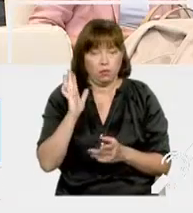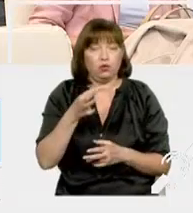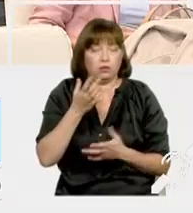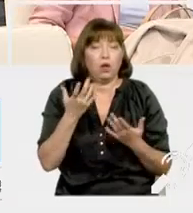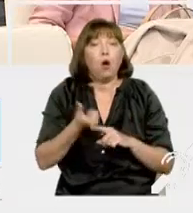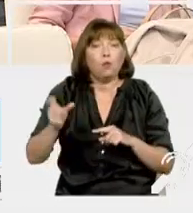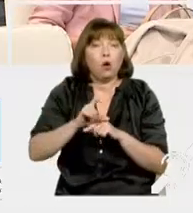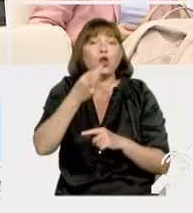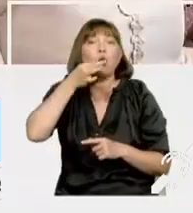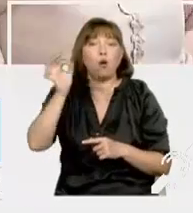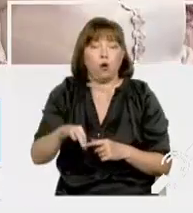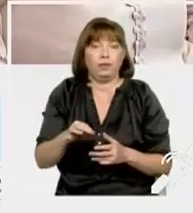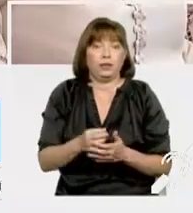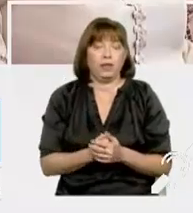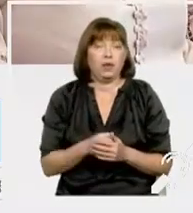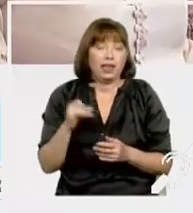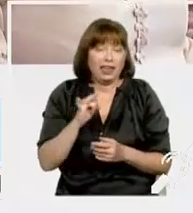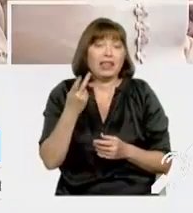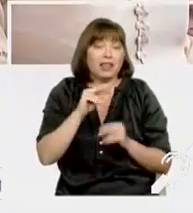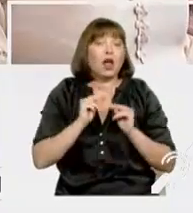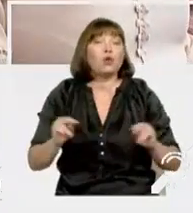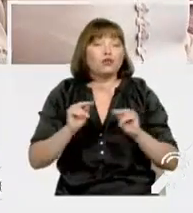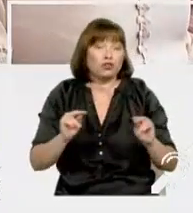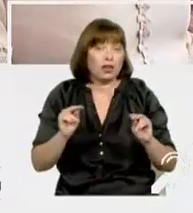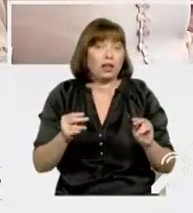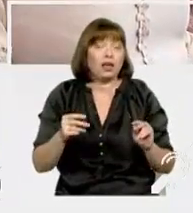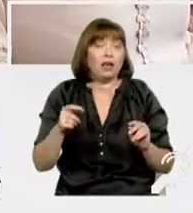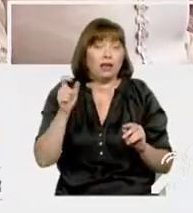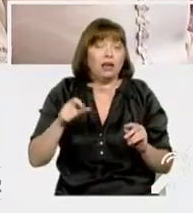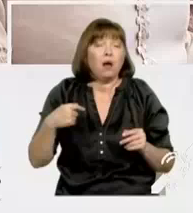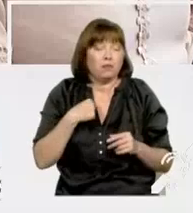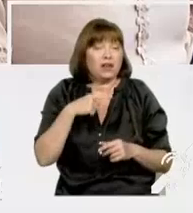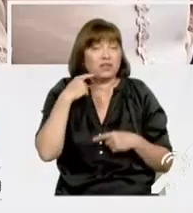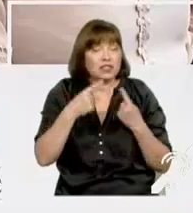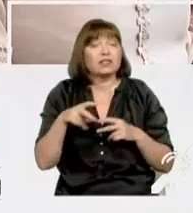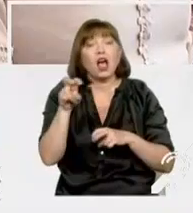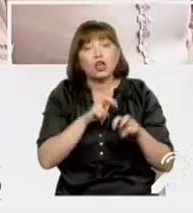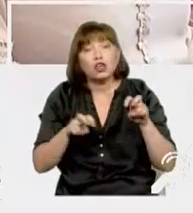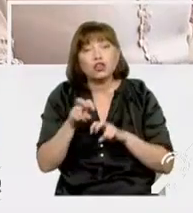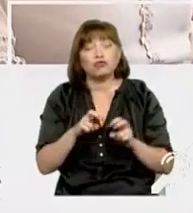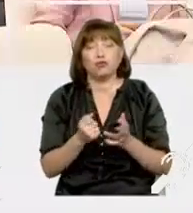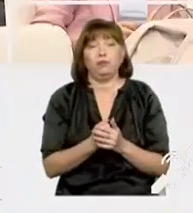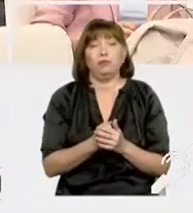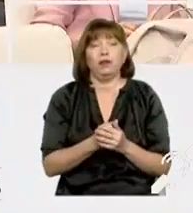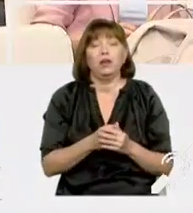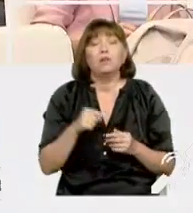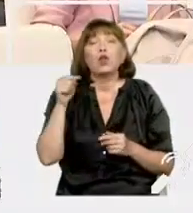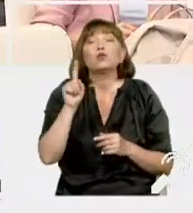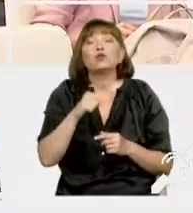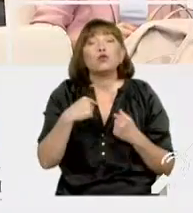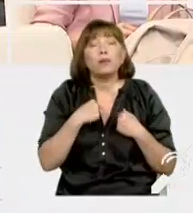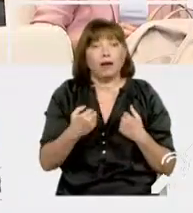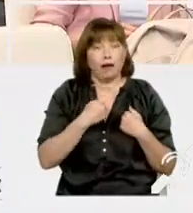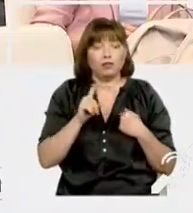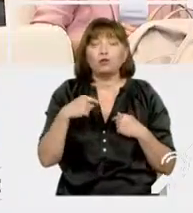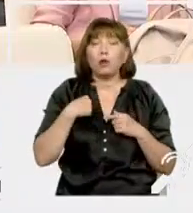experți în lucrul acesta și pentru cadrele didactice noi suntem de fiecare dată în căutare, în ceea ce vrem noi ca să